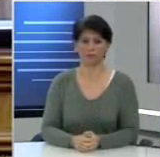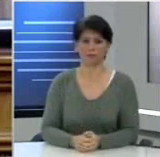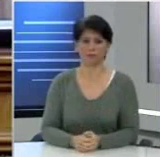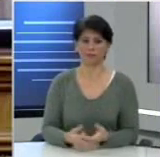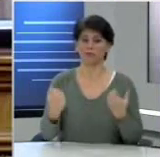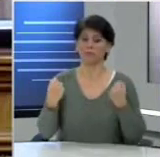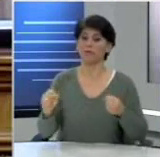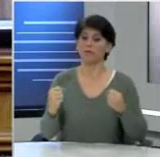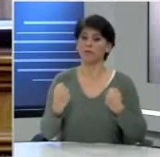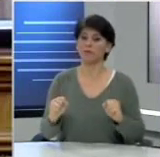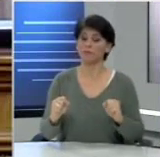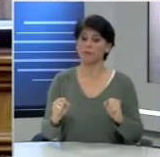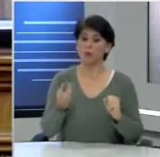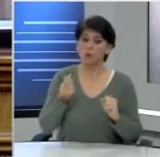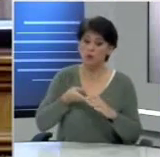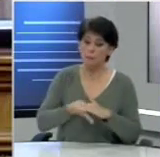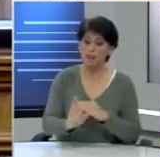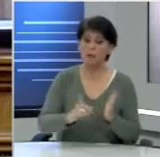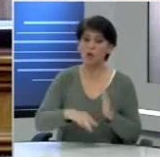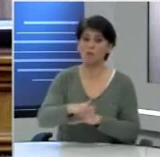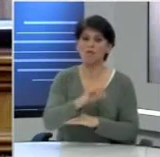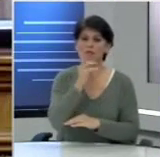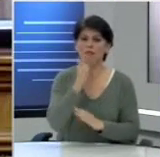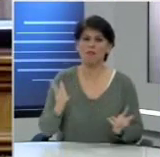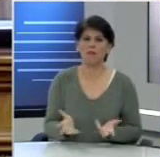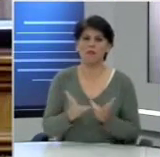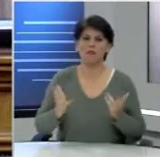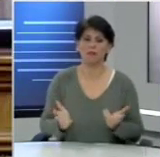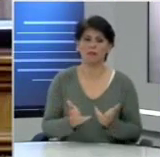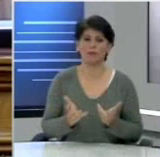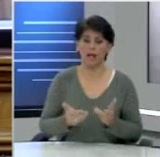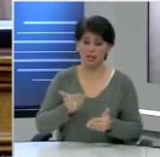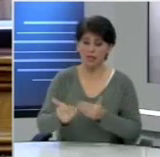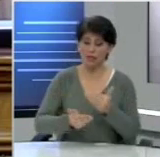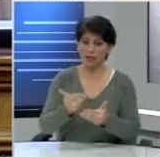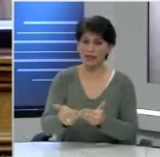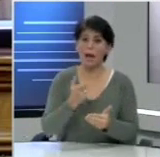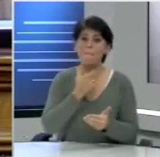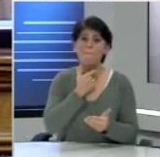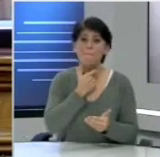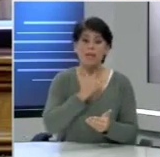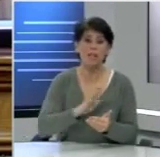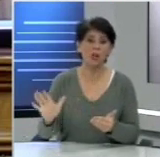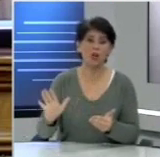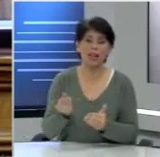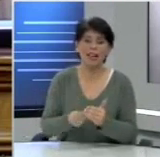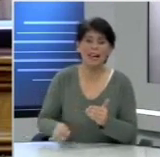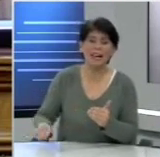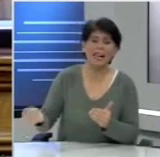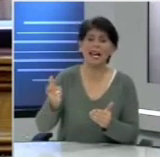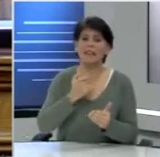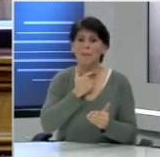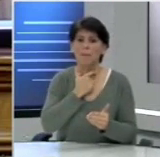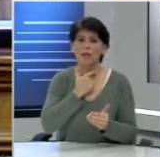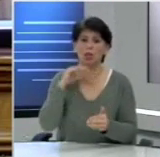ασκείται μέσα από νομοσχέδια πρόχειρα, διαδικασίες του επίγοντος και του κατεπίγοντος